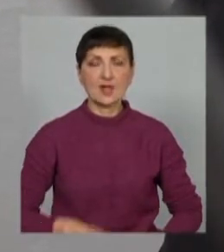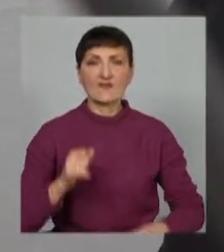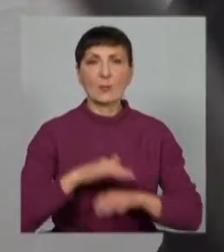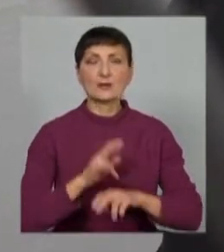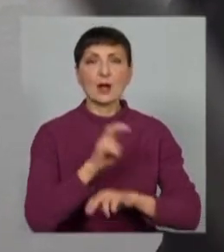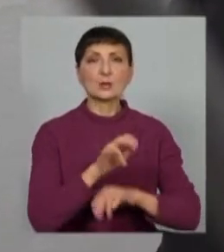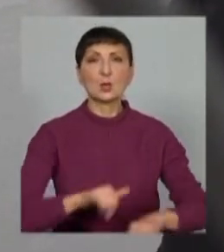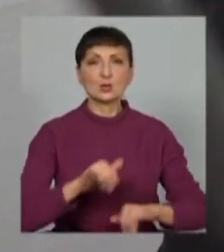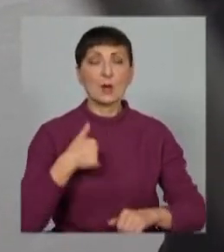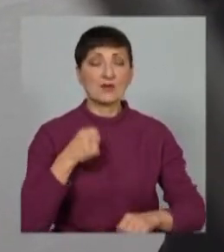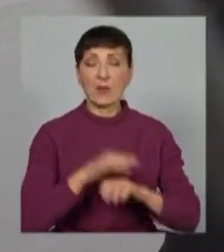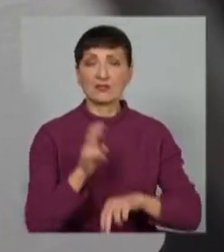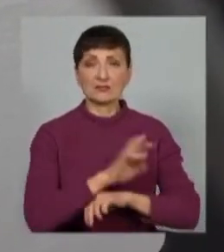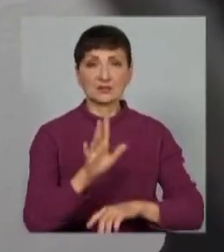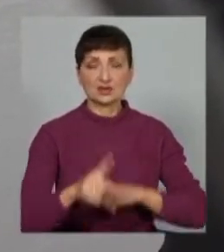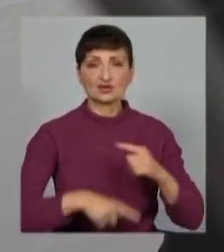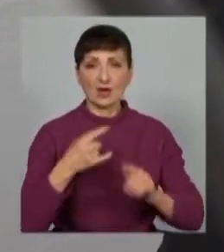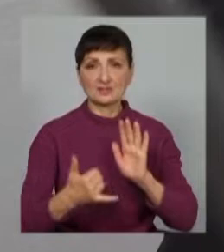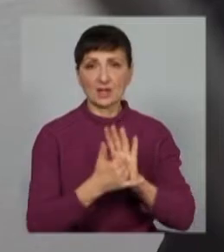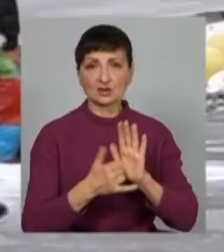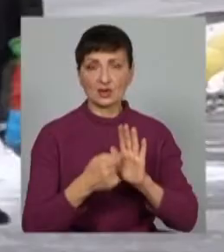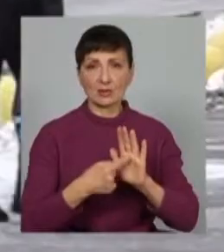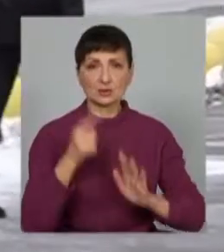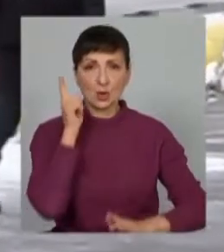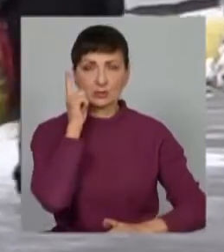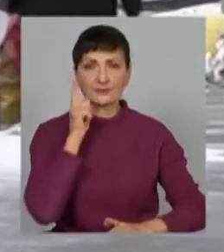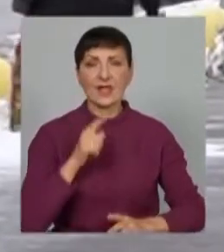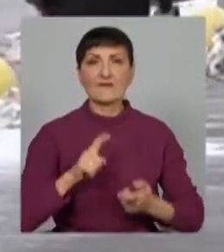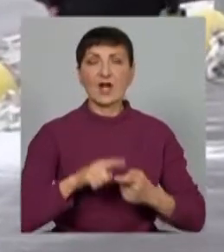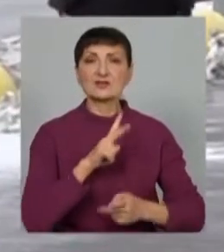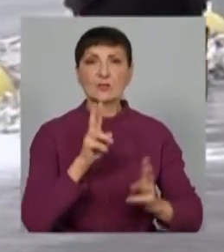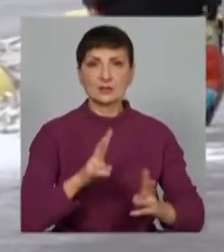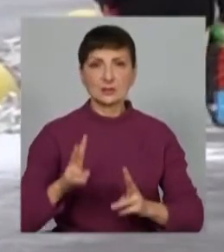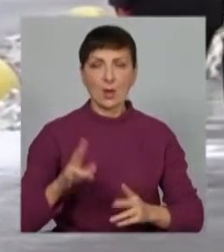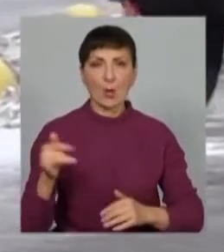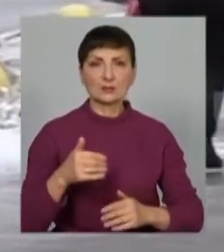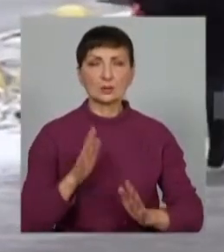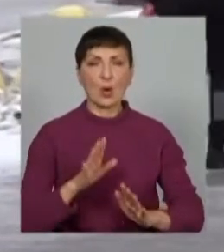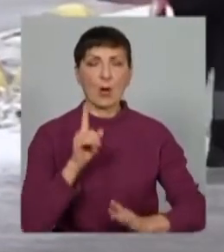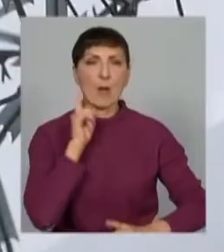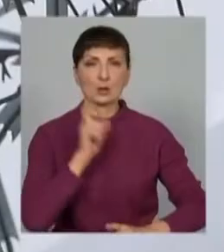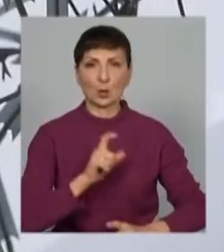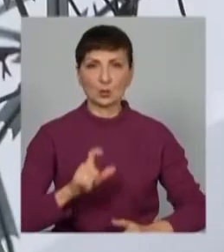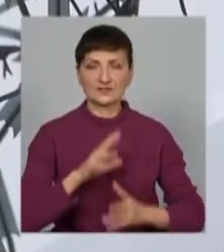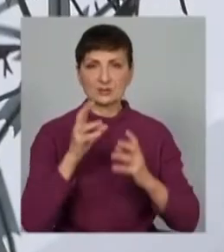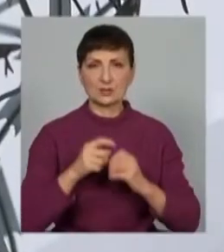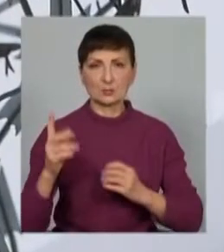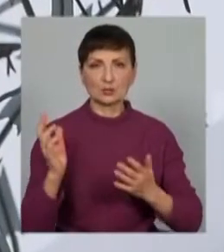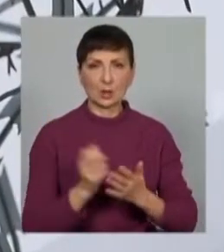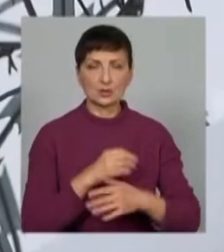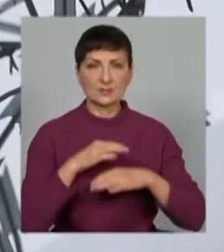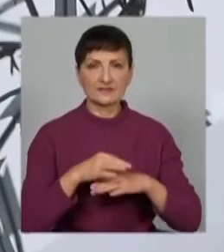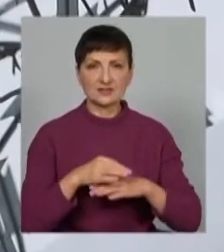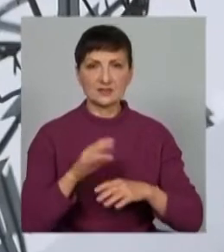мы не ходили в банке еще делаешь приложение качестве своих жертва перец выбрал исключительно молодых людей в результате им удалось провести